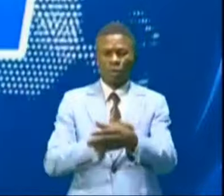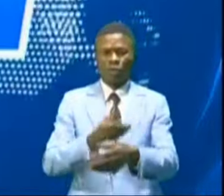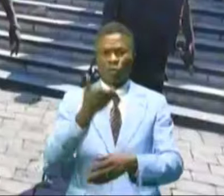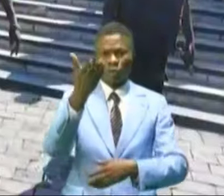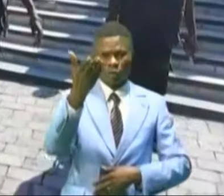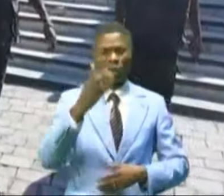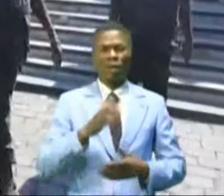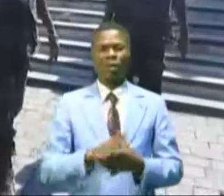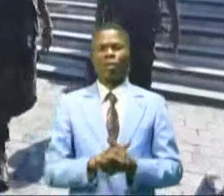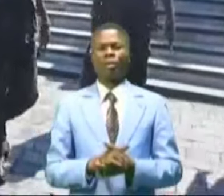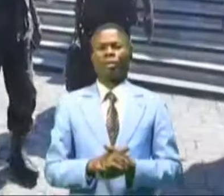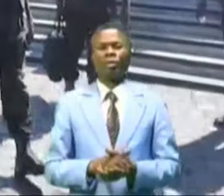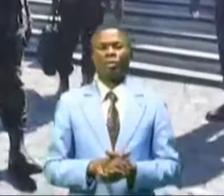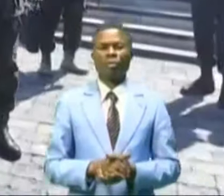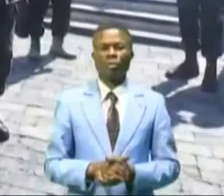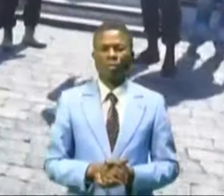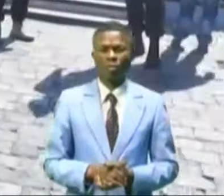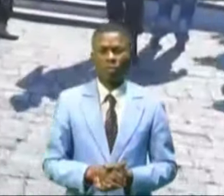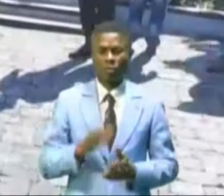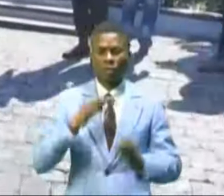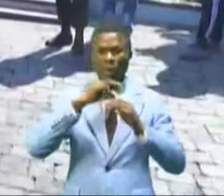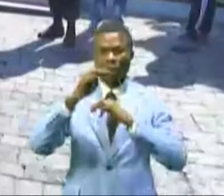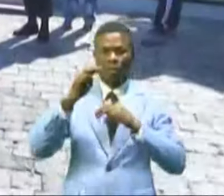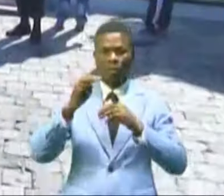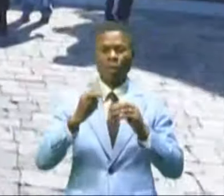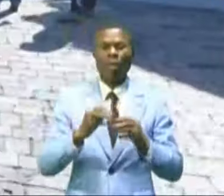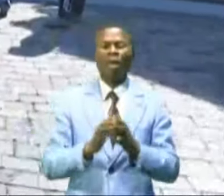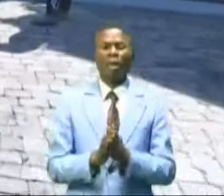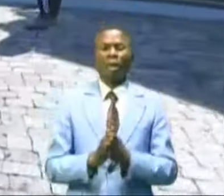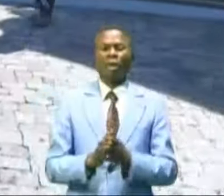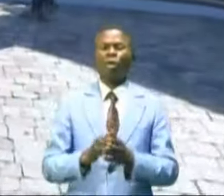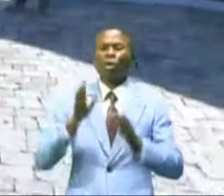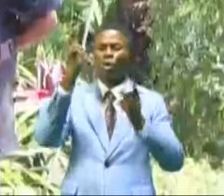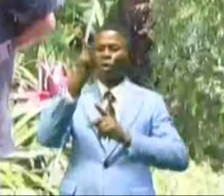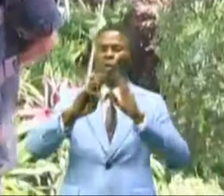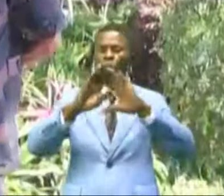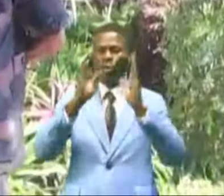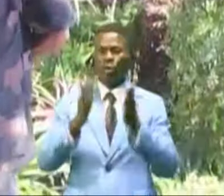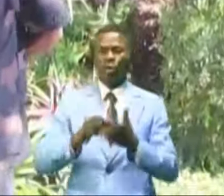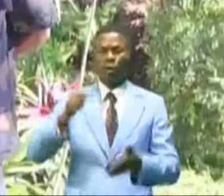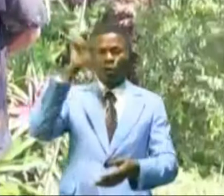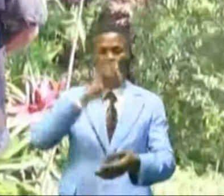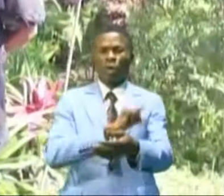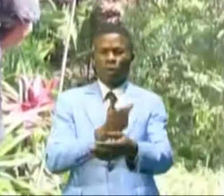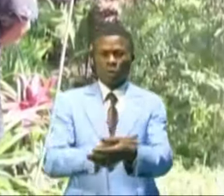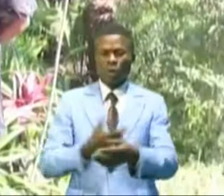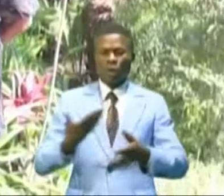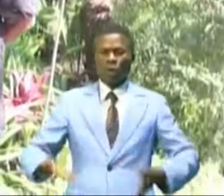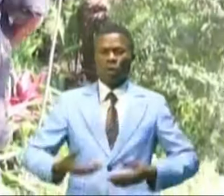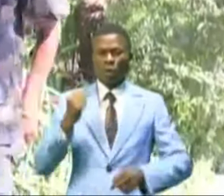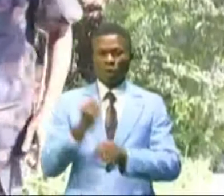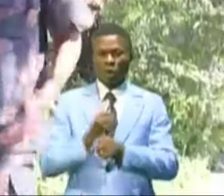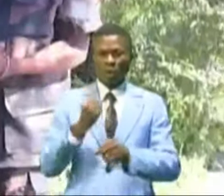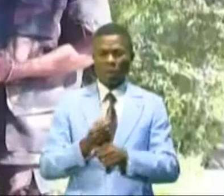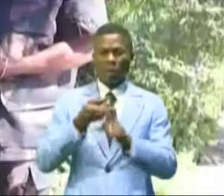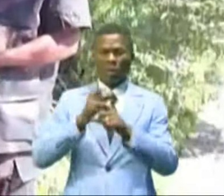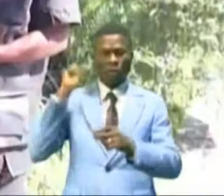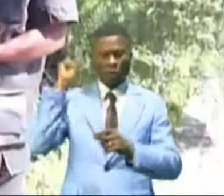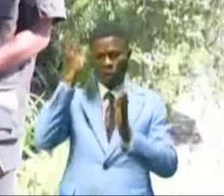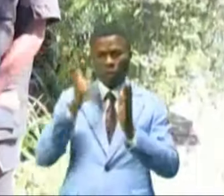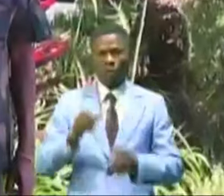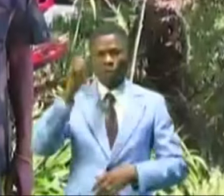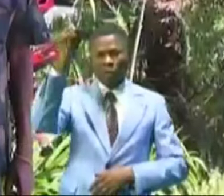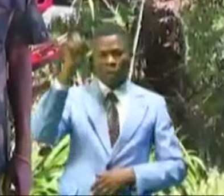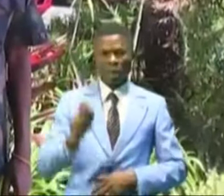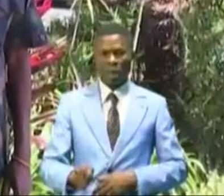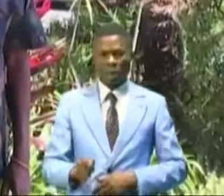Kivu. Présenter le message de compassion à la population du Nord Kivu et saluer les efforts fournis par le gouverneur